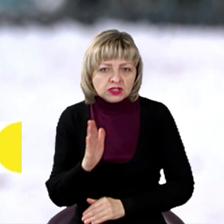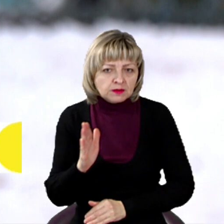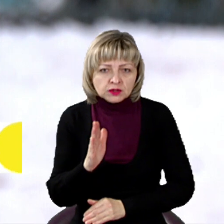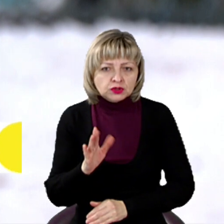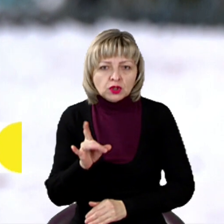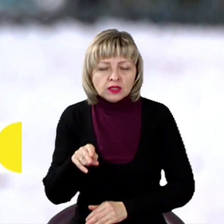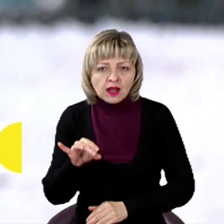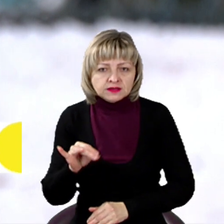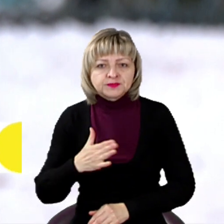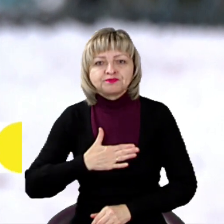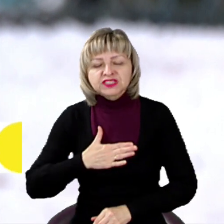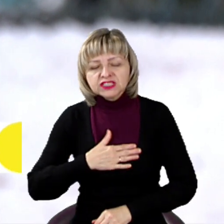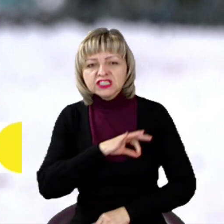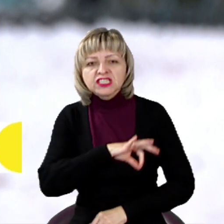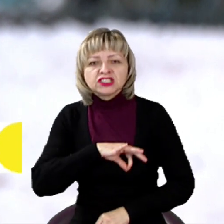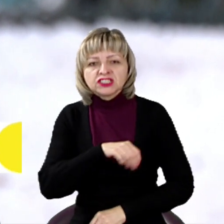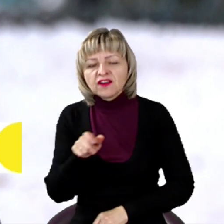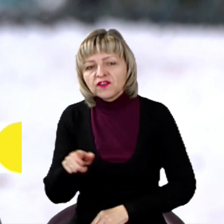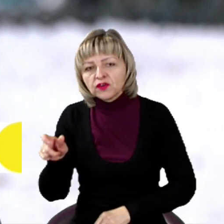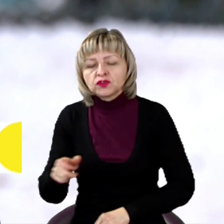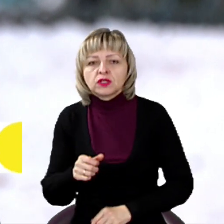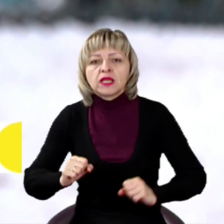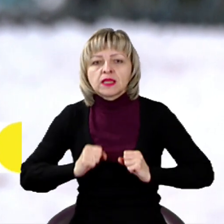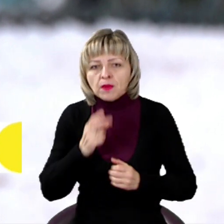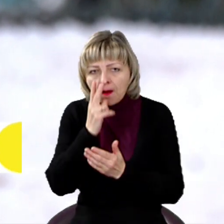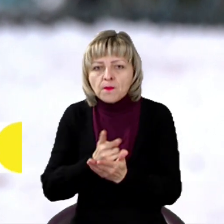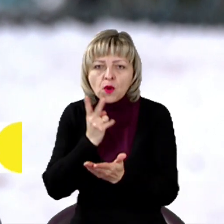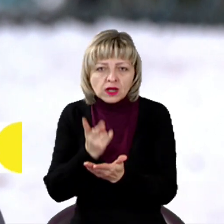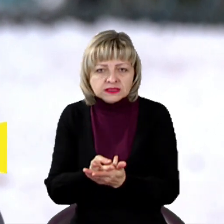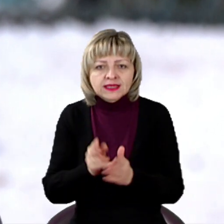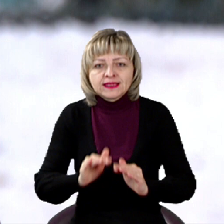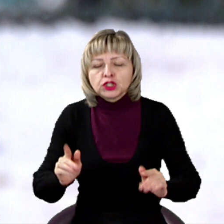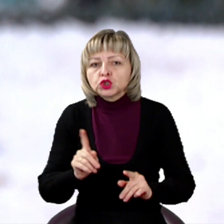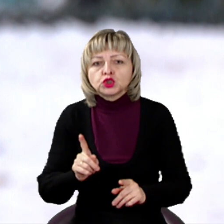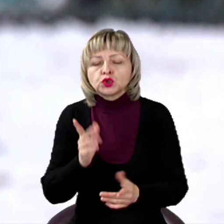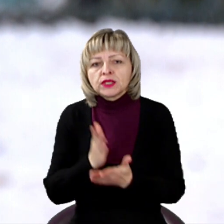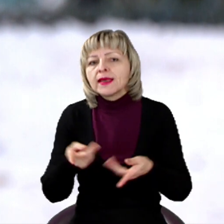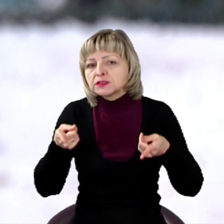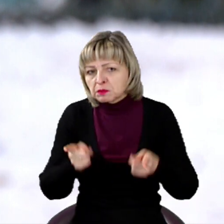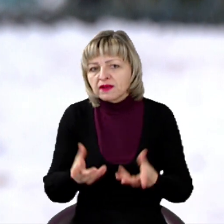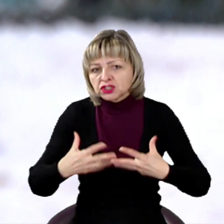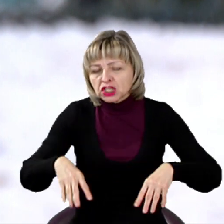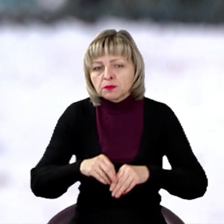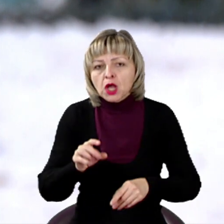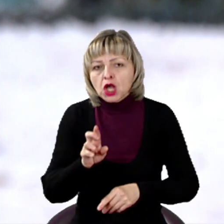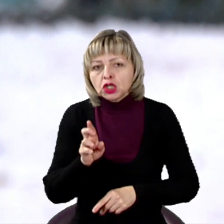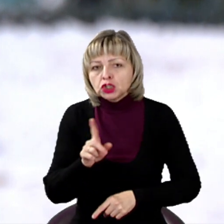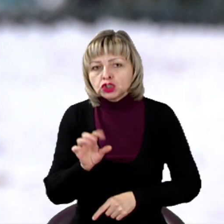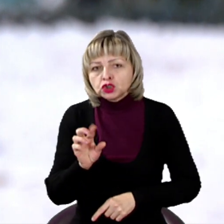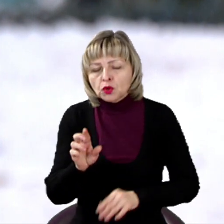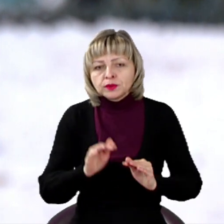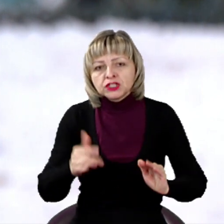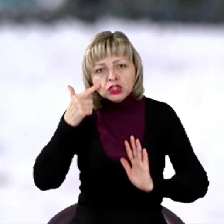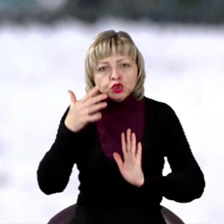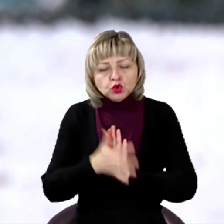патронатний вихователь намагається діткам показати, що таке справжня сім'я, щоб вони зрозуміли, в чому різниця